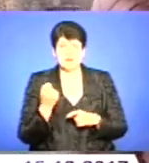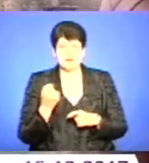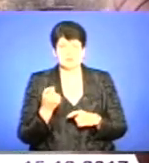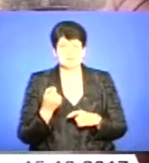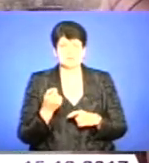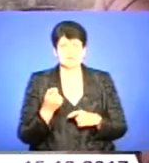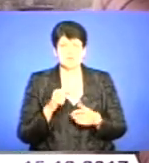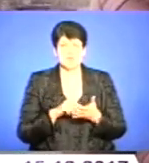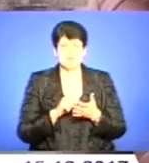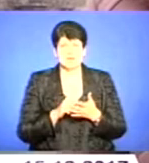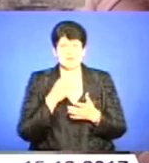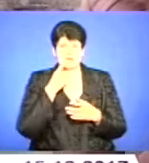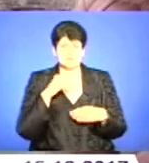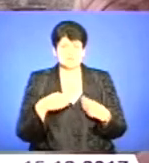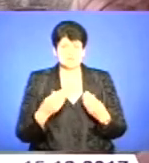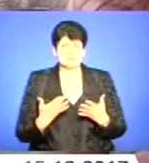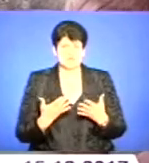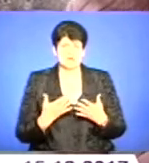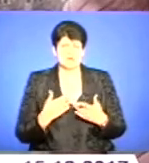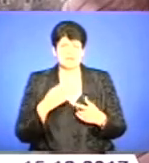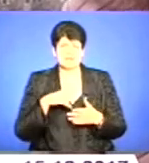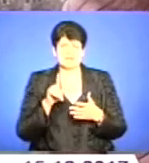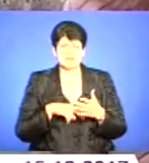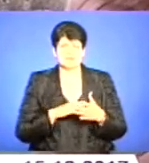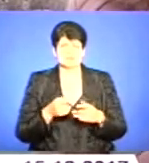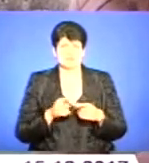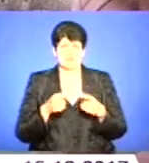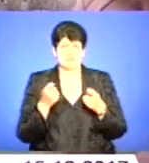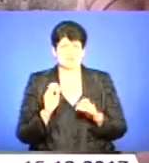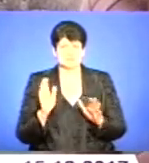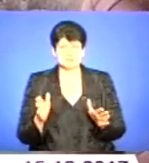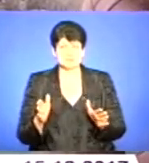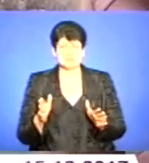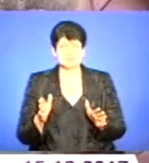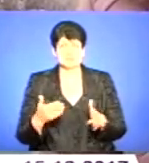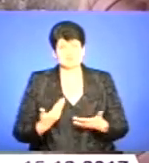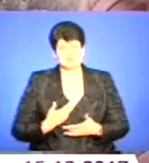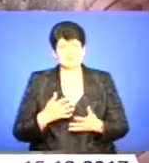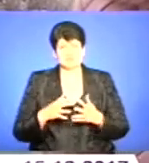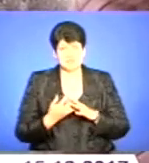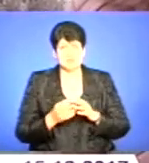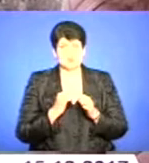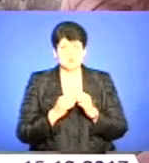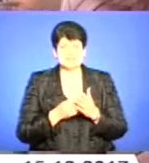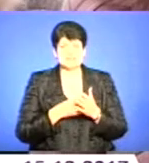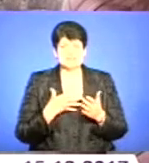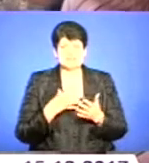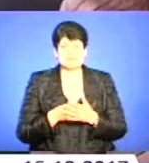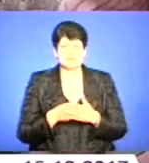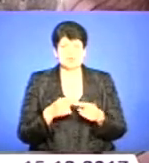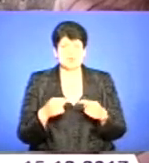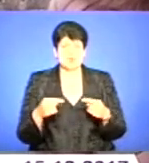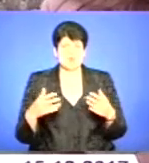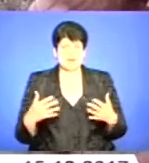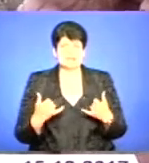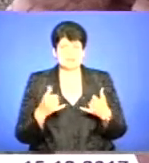я не вірю, що воно може подешевшити. Я живу в селі, так що кожен цінить свій товар, ну, але так, як